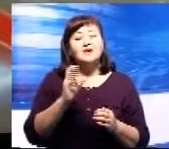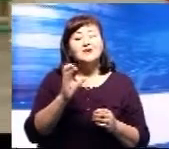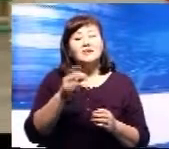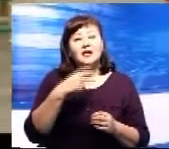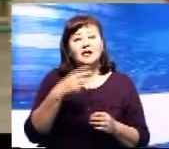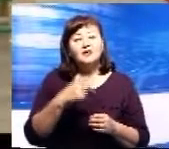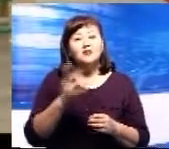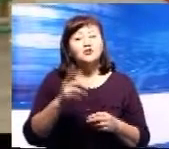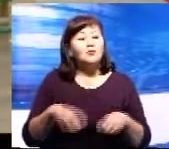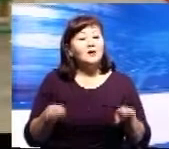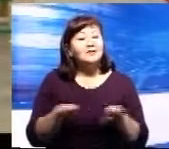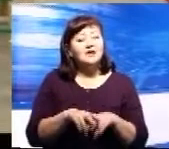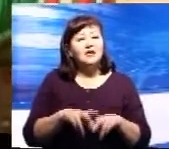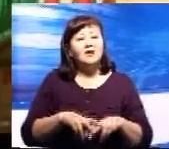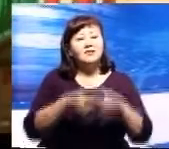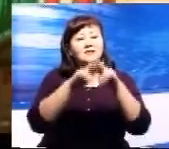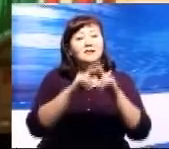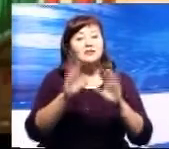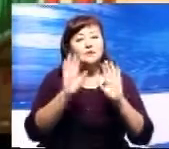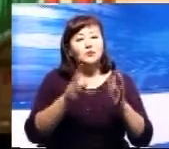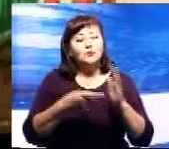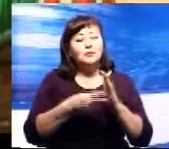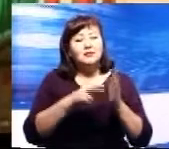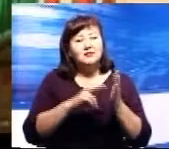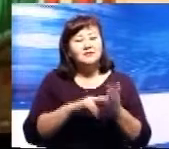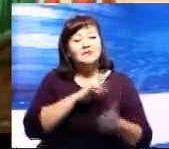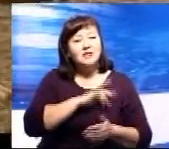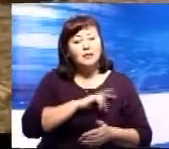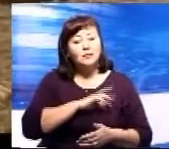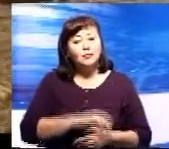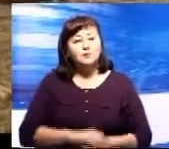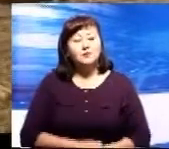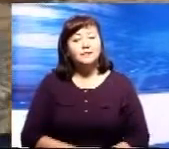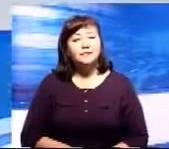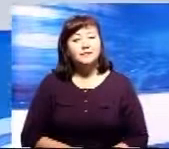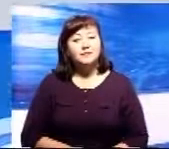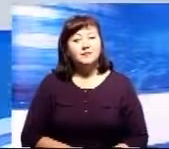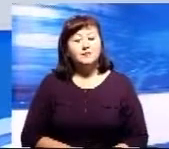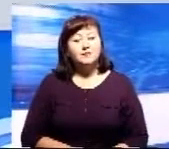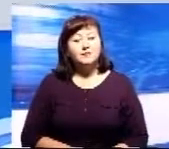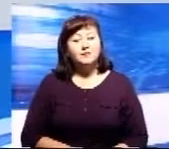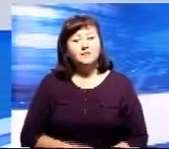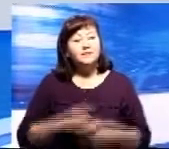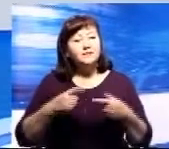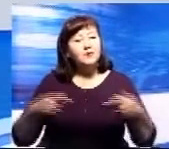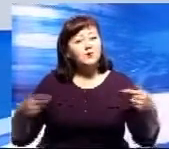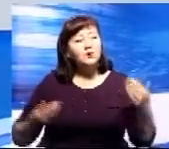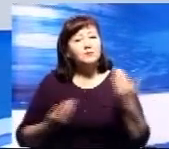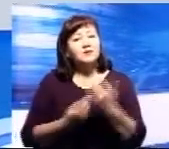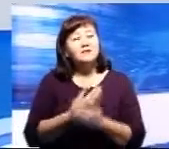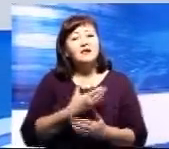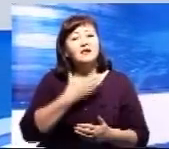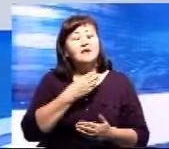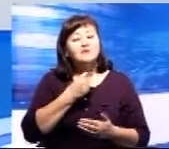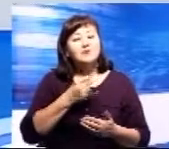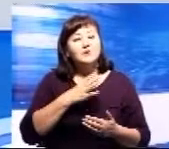по аналогии с Астанинской. Сауле Байгалиева, Ильжан Макзумов, Ернур Калилов. Служба новостей Семей. К другим новостям. В Семее прошел